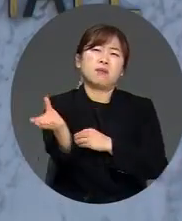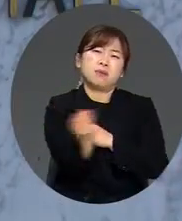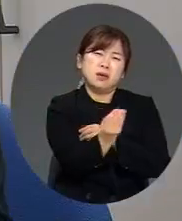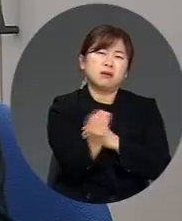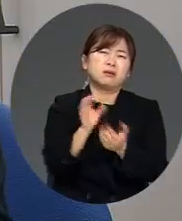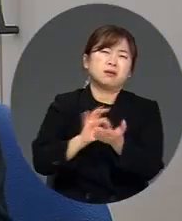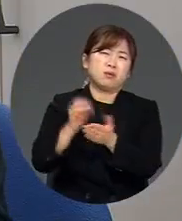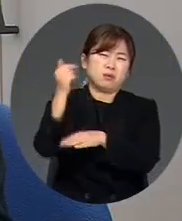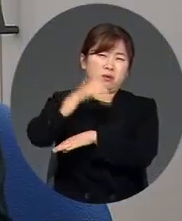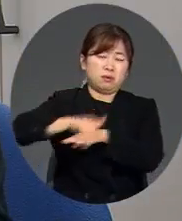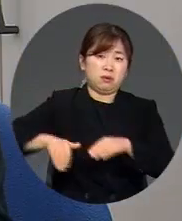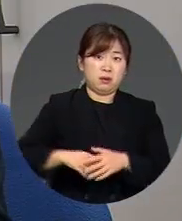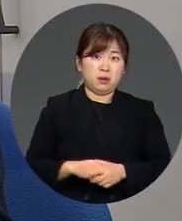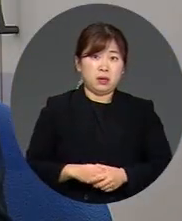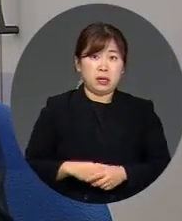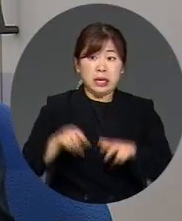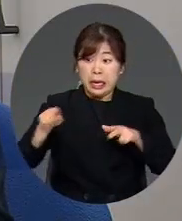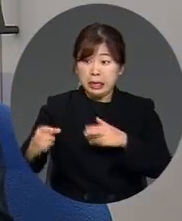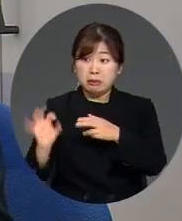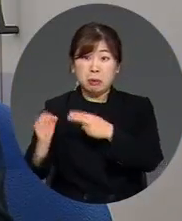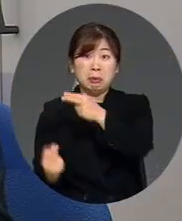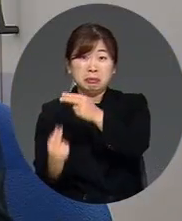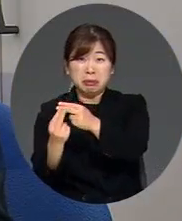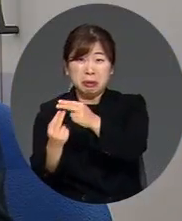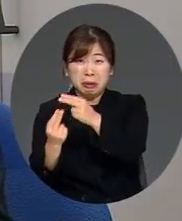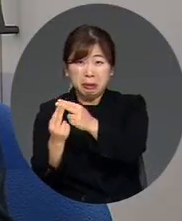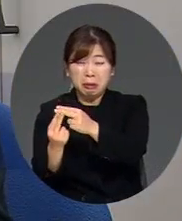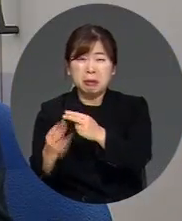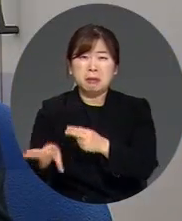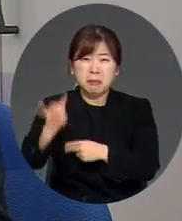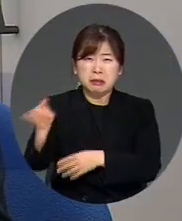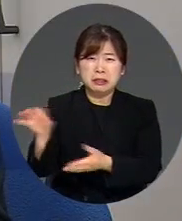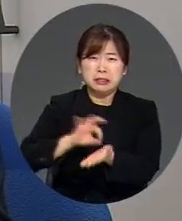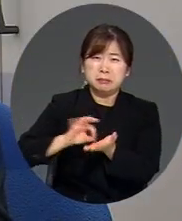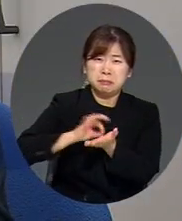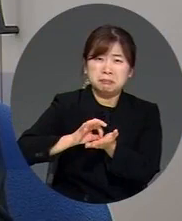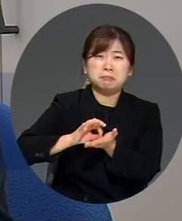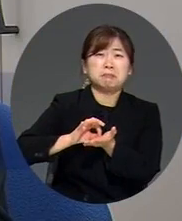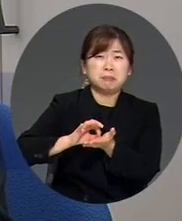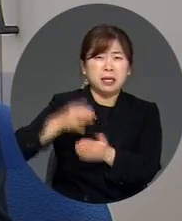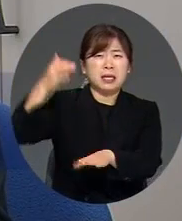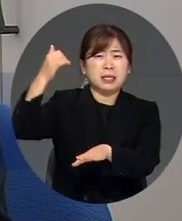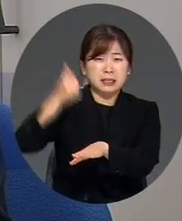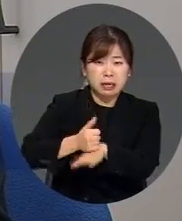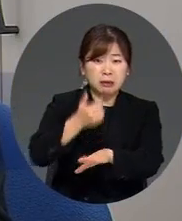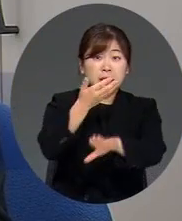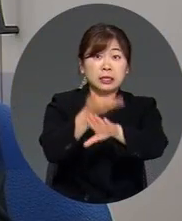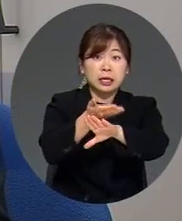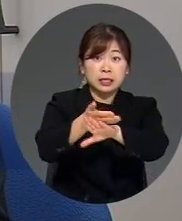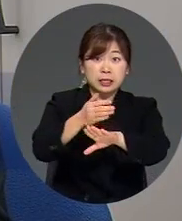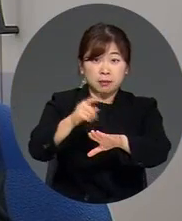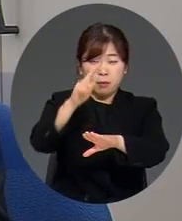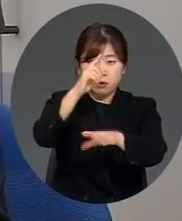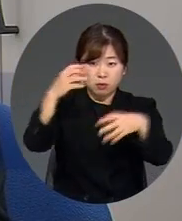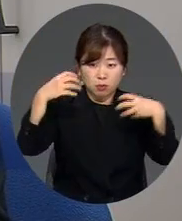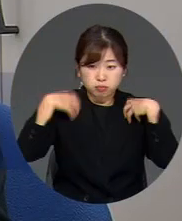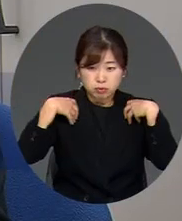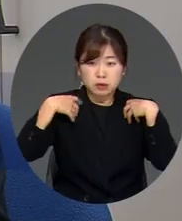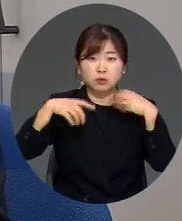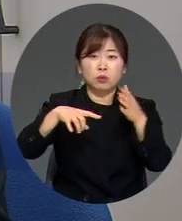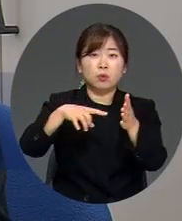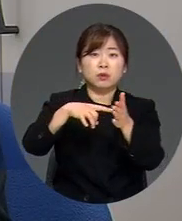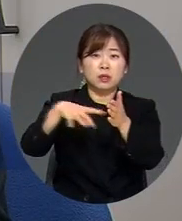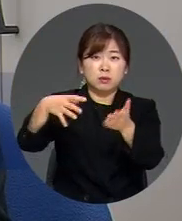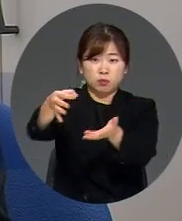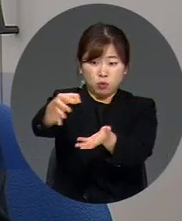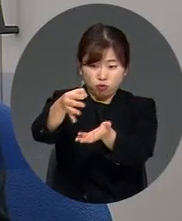계획입니다. 재정안정화기금을 조금 먼저 땡겨서 집행을 하고 뒤에 뭐 교부세나 국도비 지원사항을